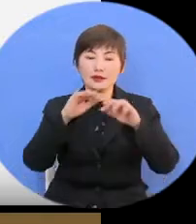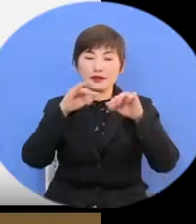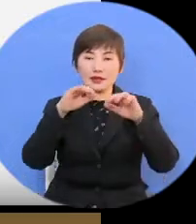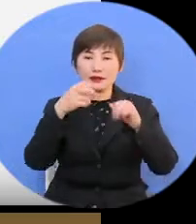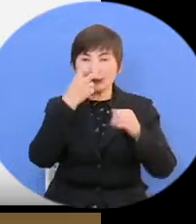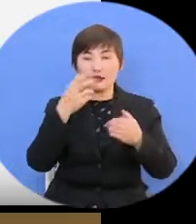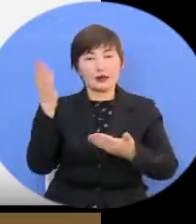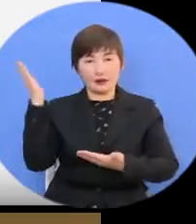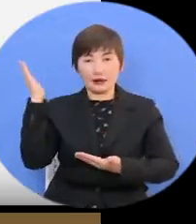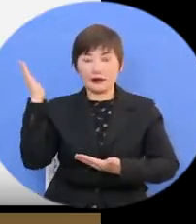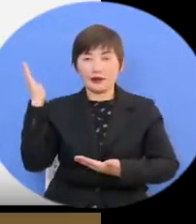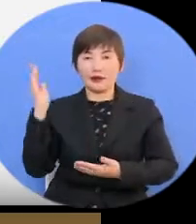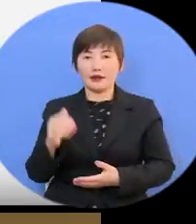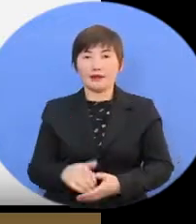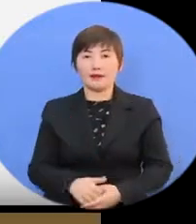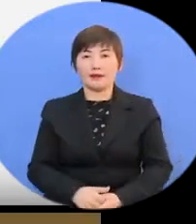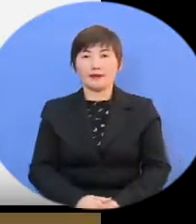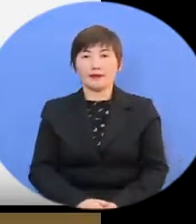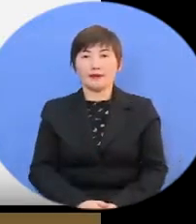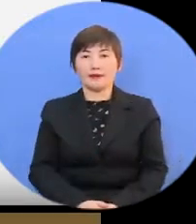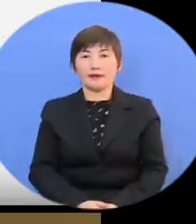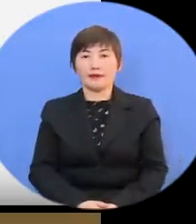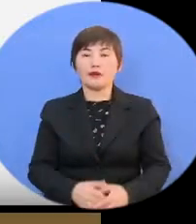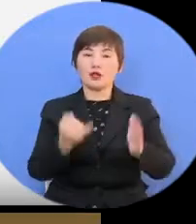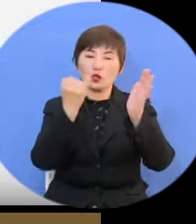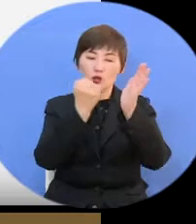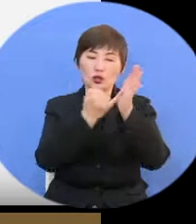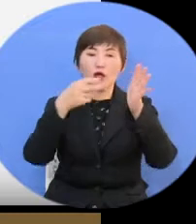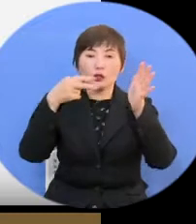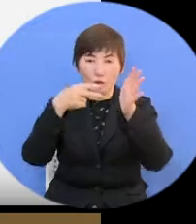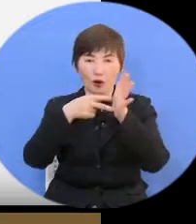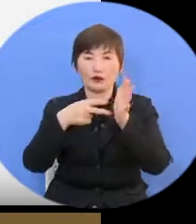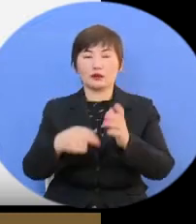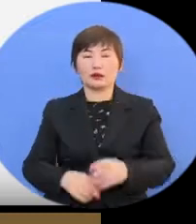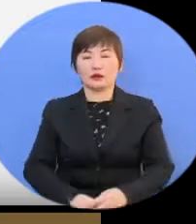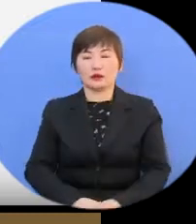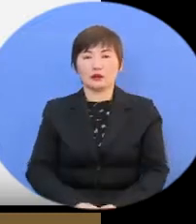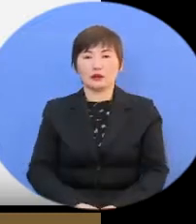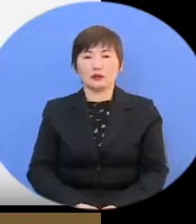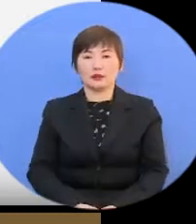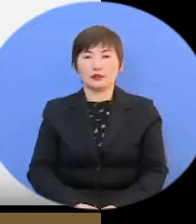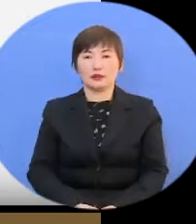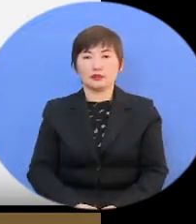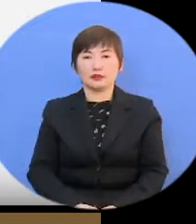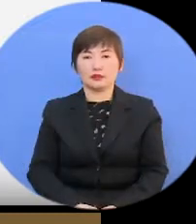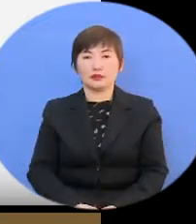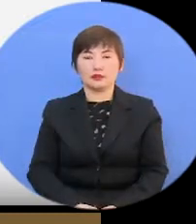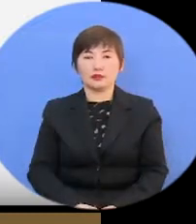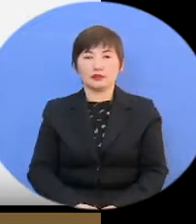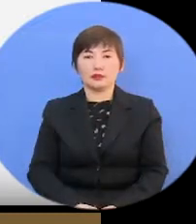гэж орны нэмэгдүний нийлбэр хэлбэр зааглаад 6-аа хуваана. За цаашаа бүгдээрээ 100-т